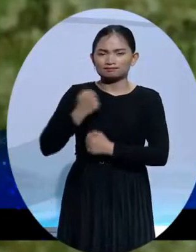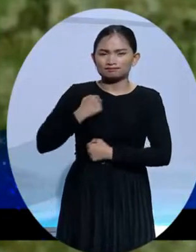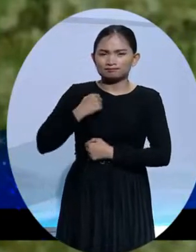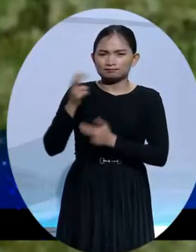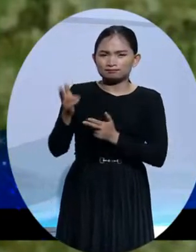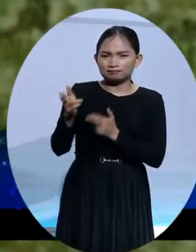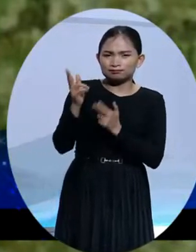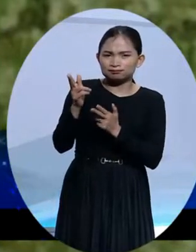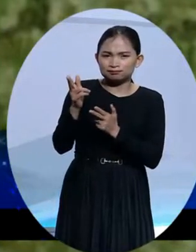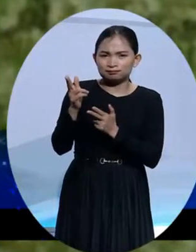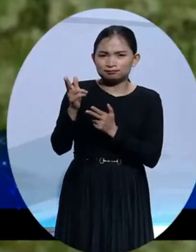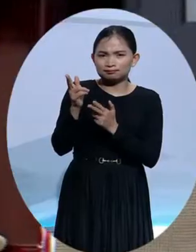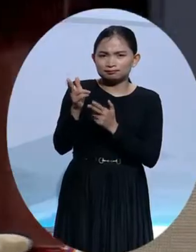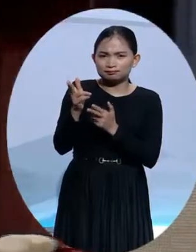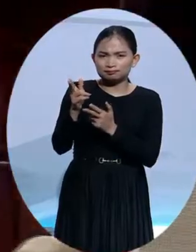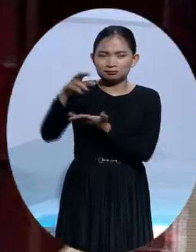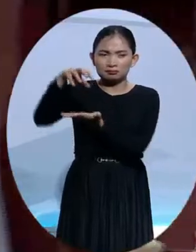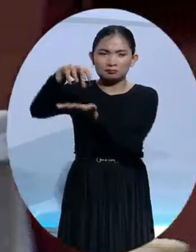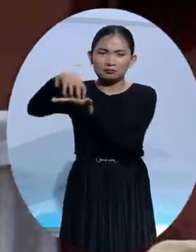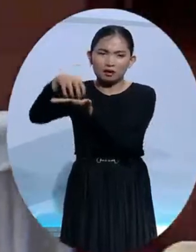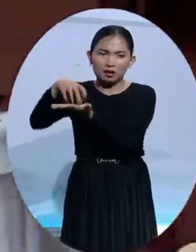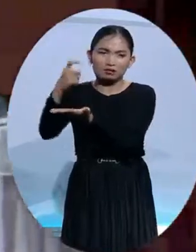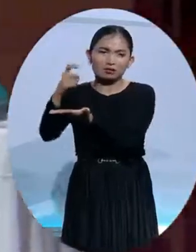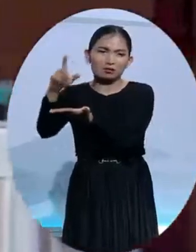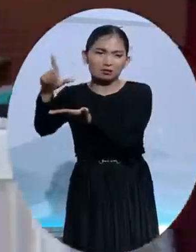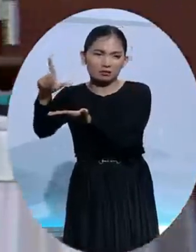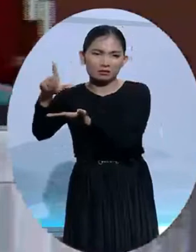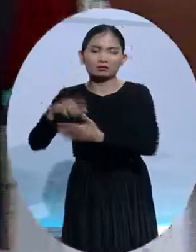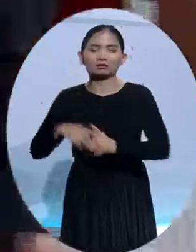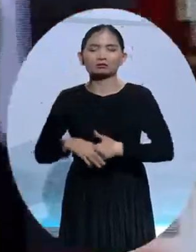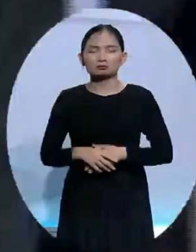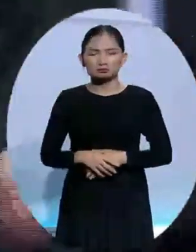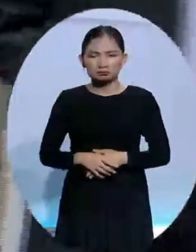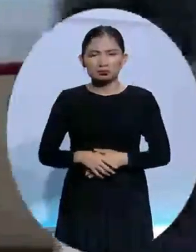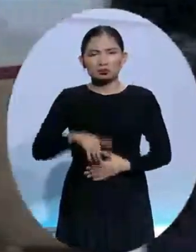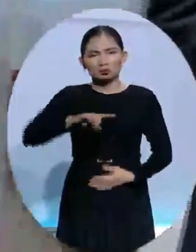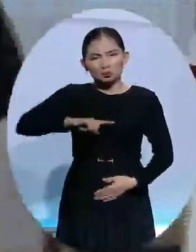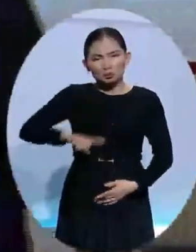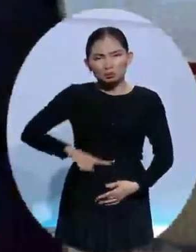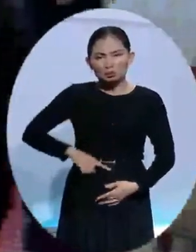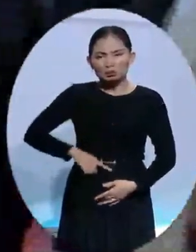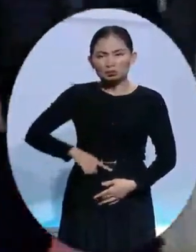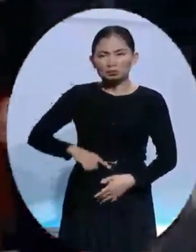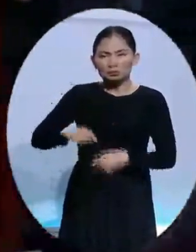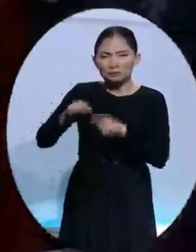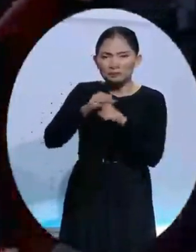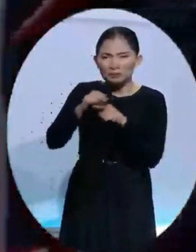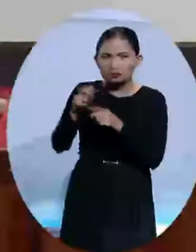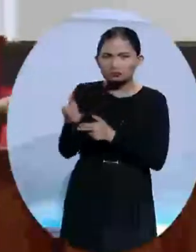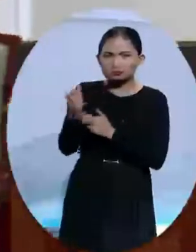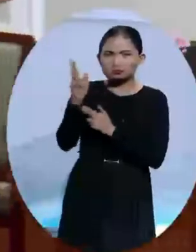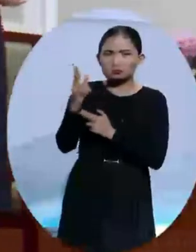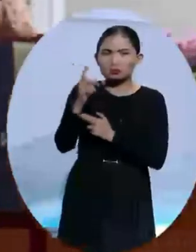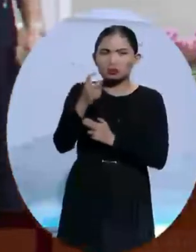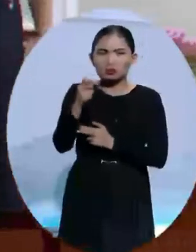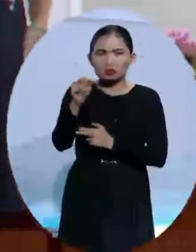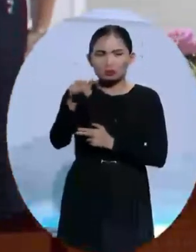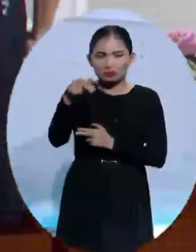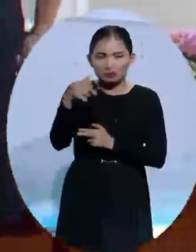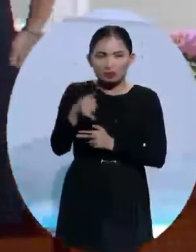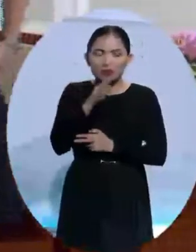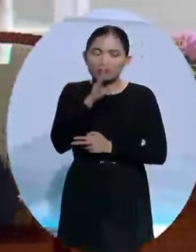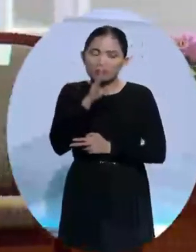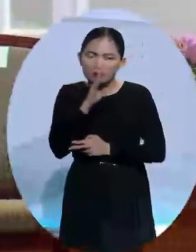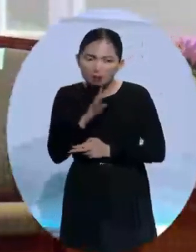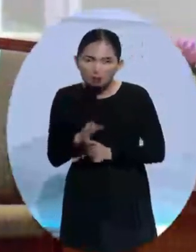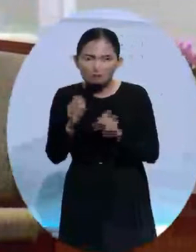bước đi cần thiết nhằm đáp trả những hành động gây hấn nguy hiểm của Mỹ và đảo Đài Loan. Các đợt diễn tập này bao gồm phối hợp các binh chủng, bao gồm tấn công